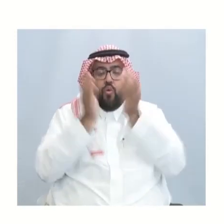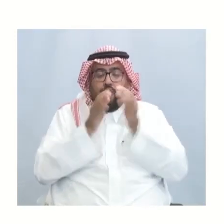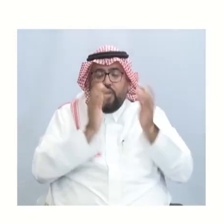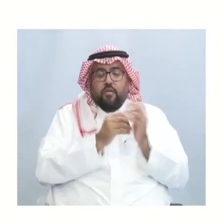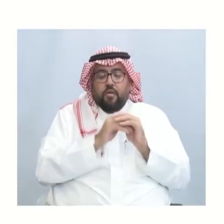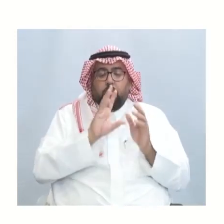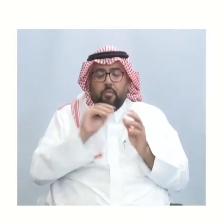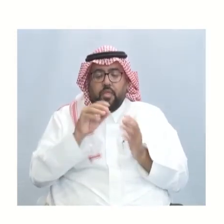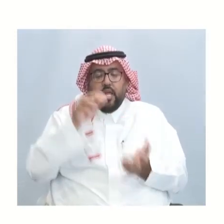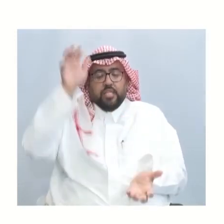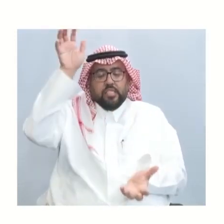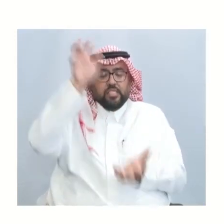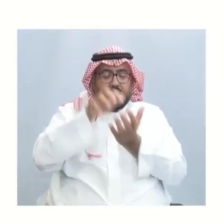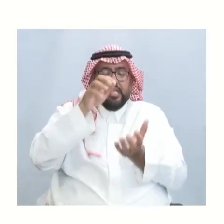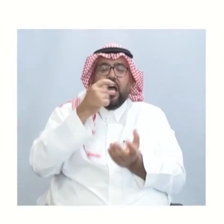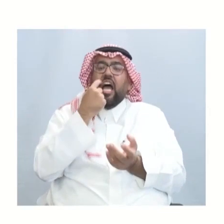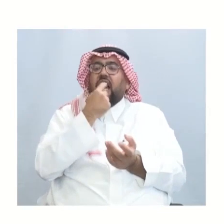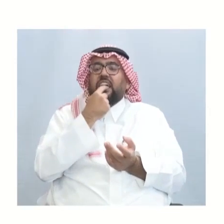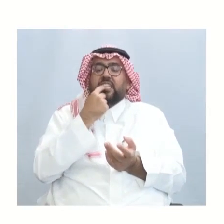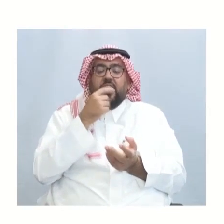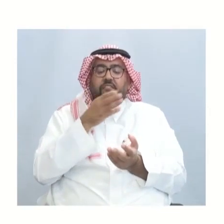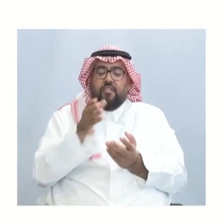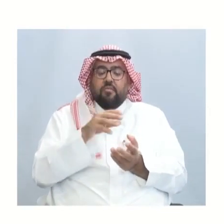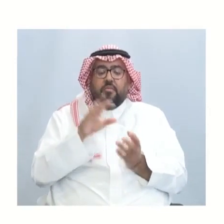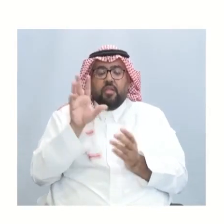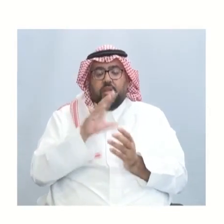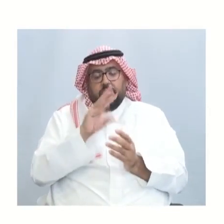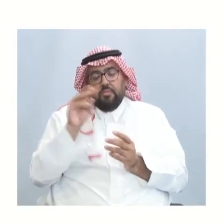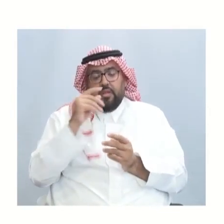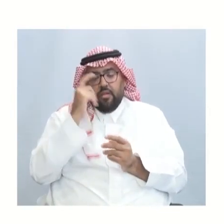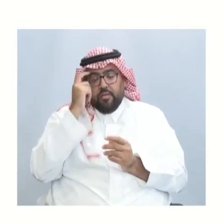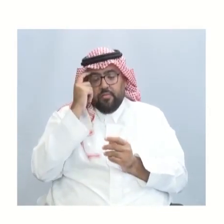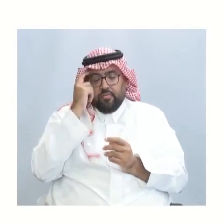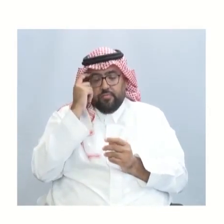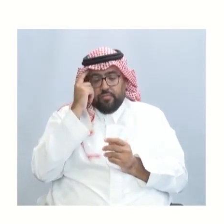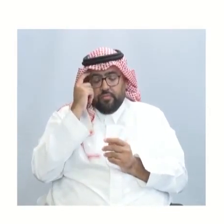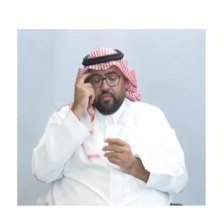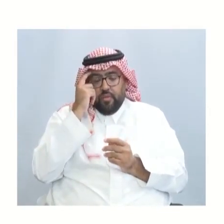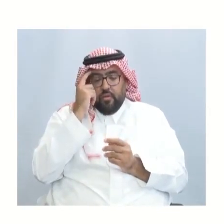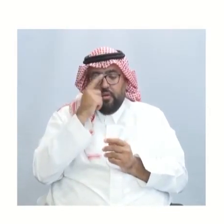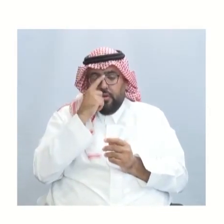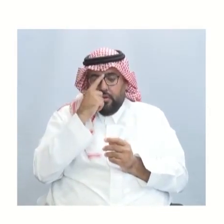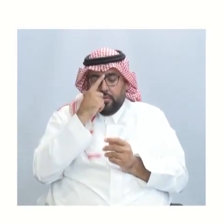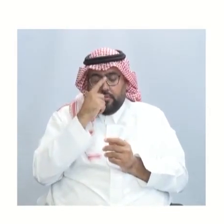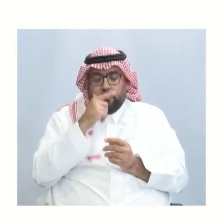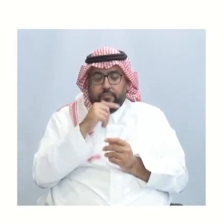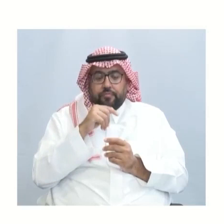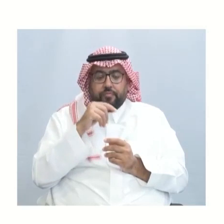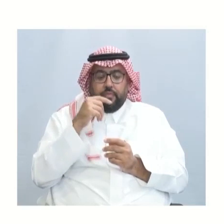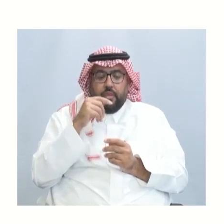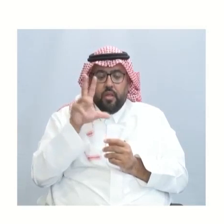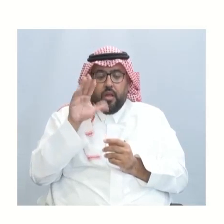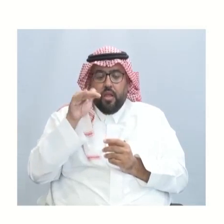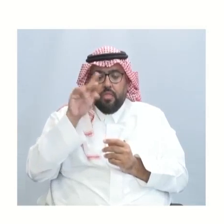ماسح تشبه مثيلاتها الديناصورات تتارى الحيوان الذي يتبع رتبه خطميه الراس